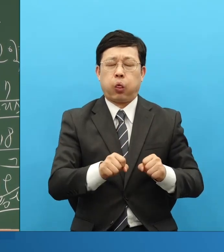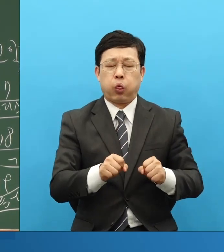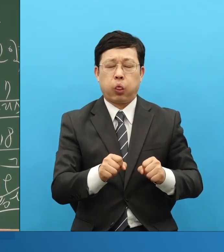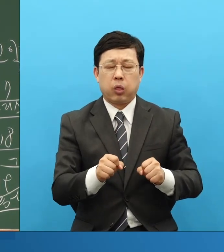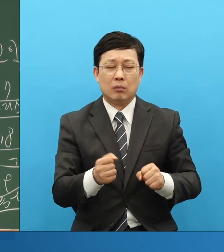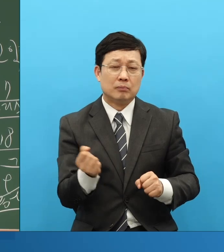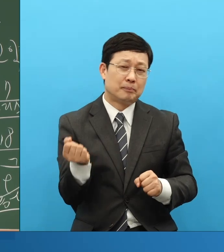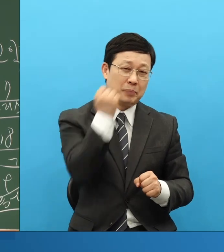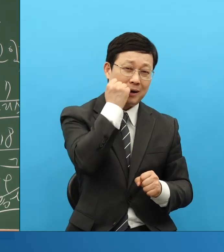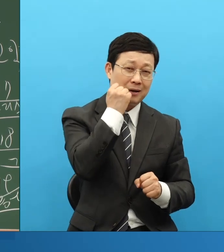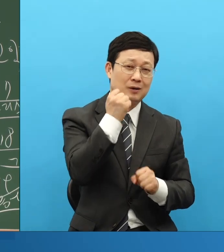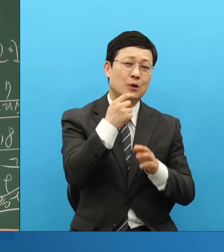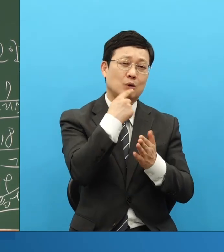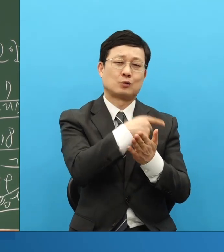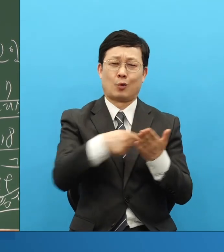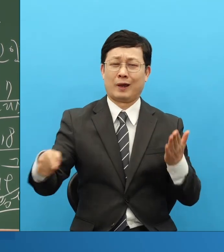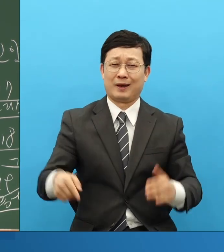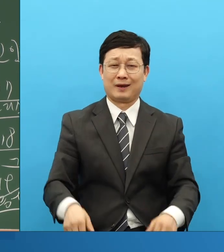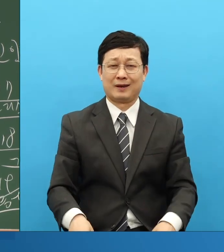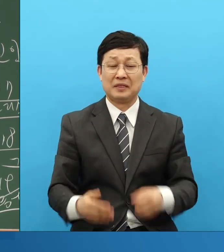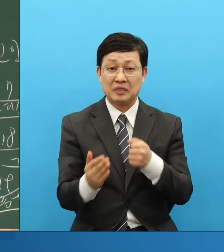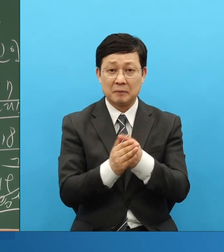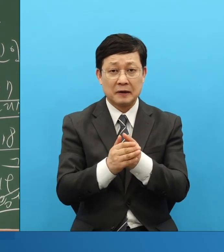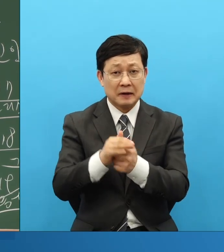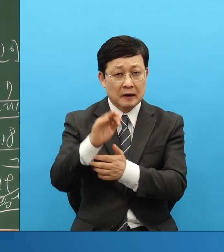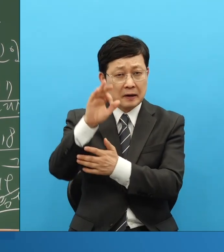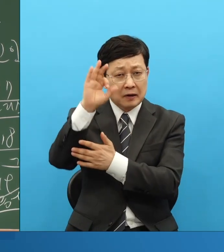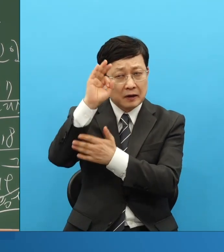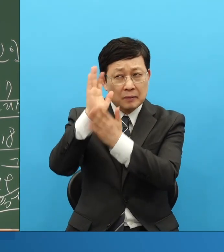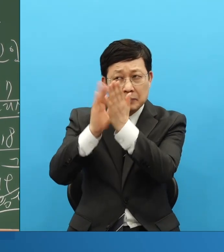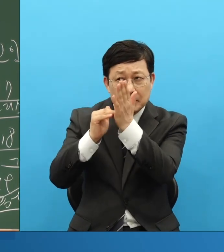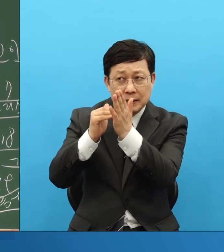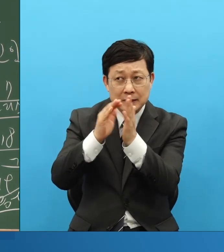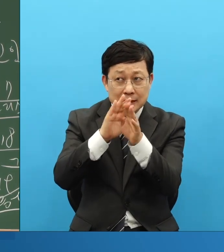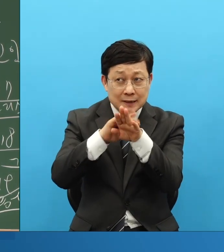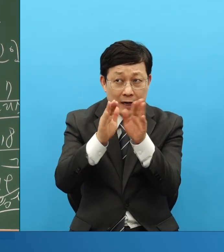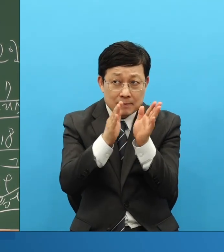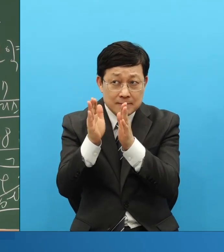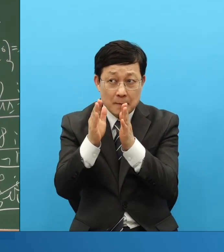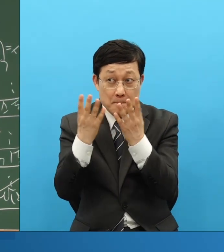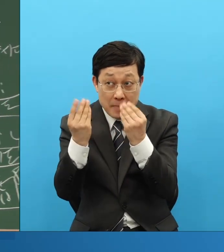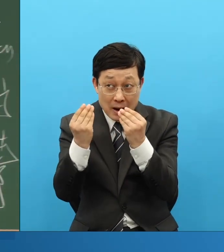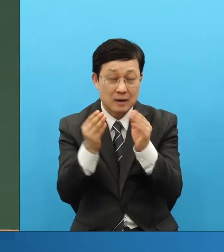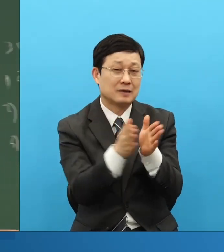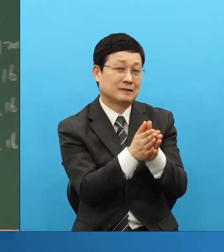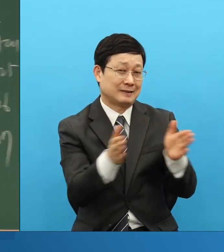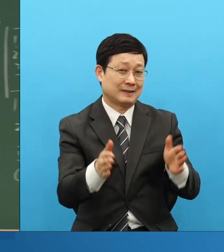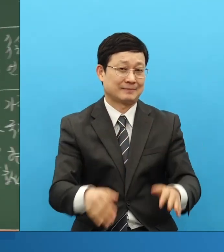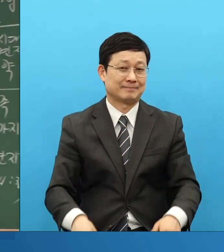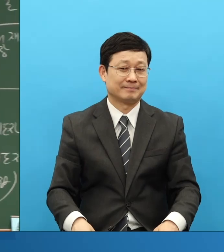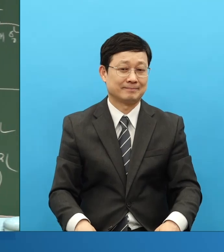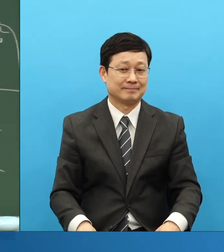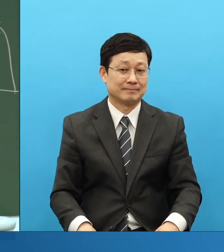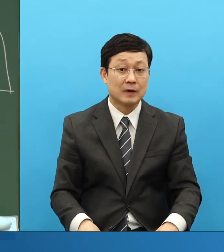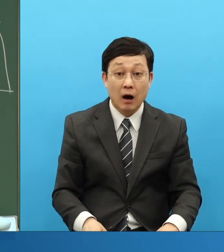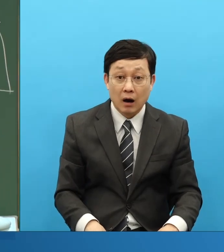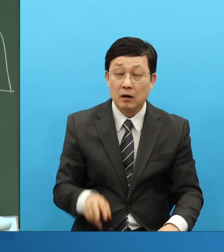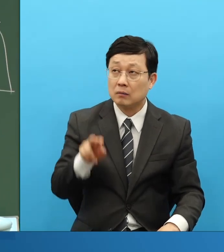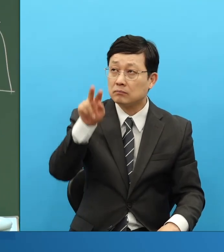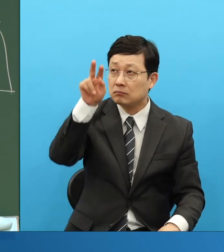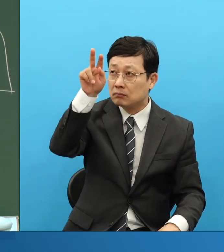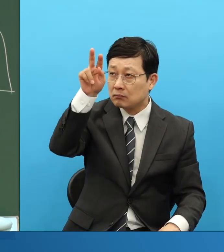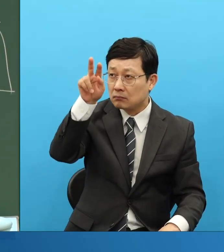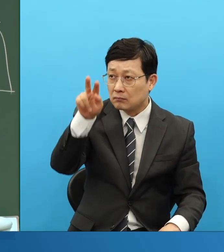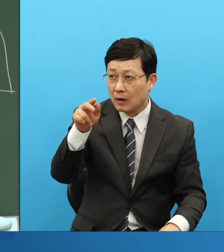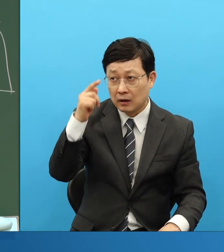everything, what a great loss that would be. 놓치면 안 돼요. So do not lose hold of 그러면 this. 하나님이 여러분에게 이 지혜를 줍니다. That if you do this, then God will